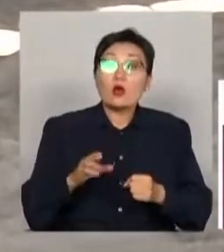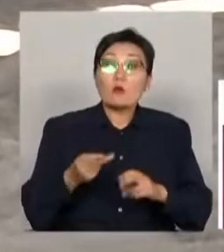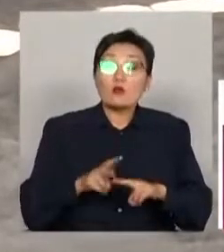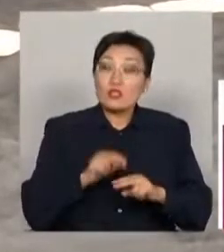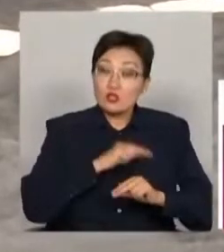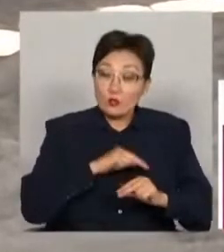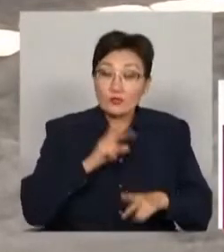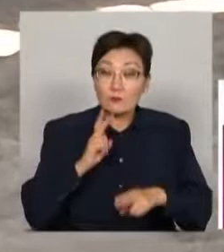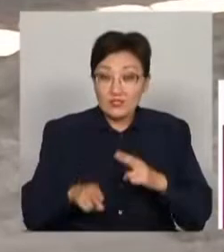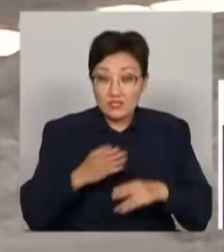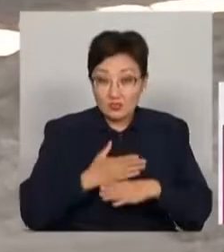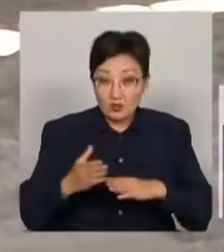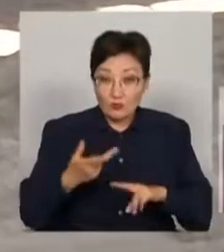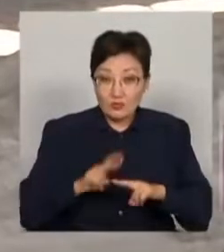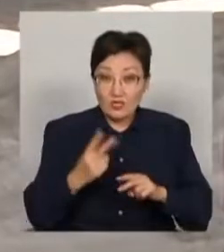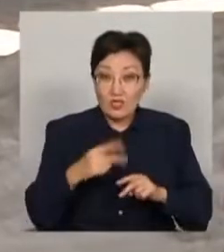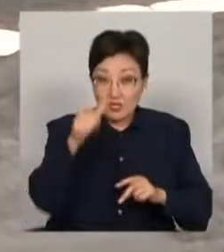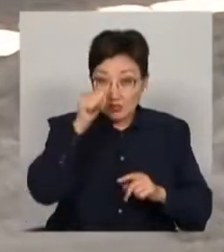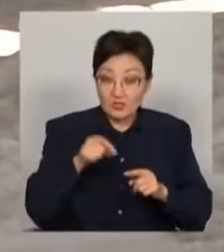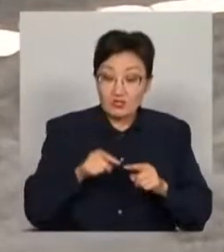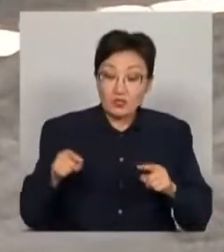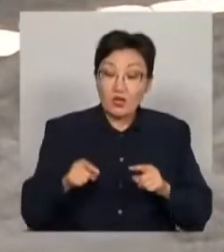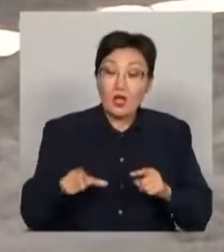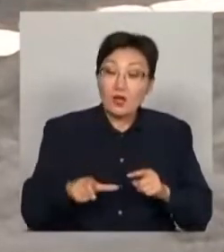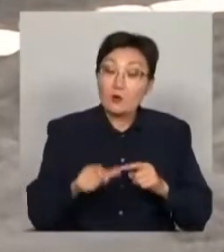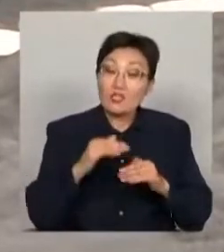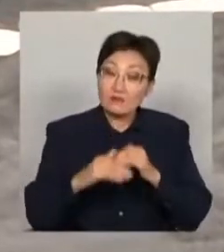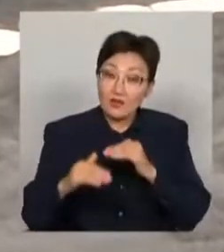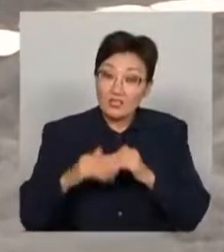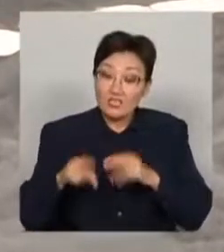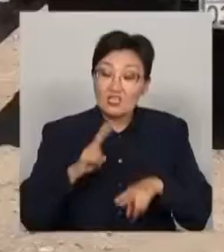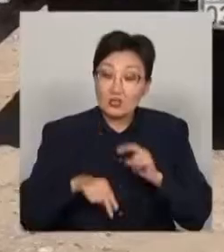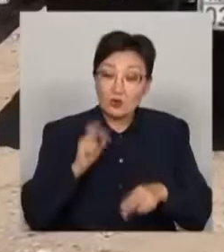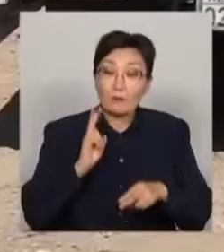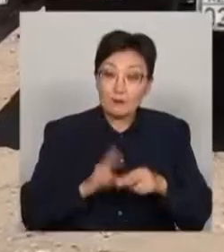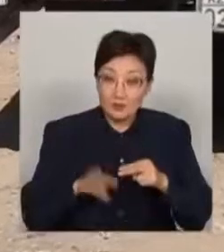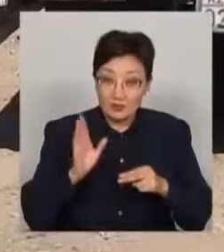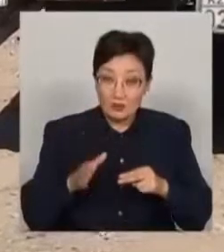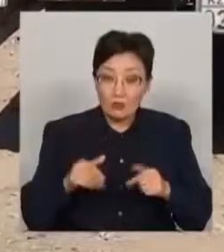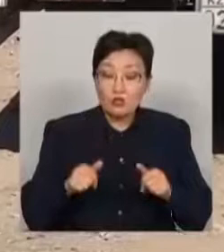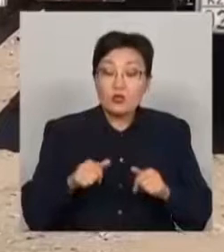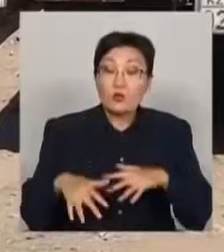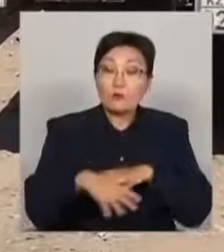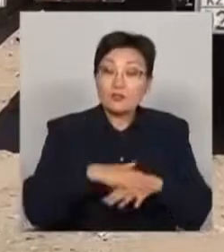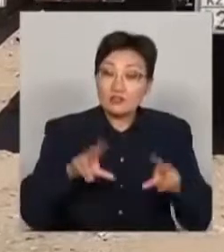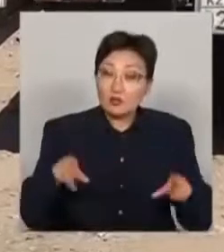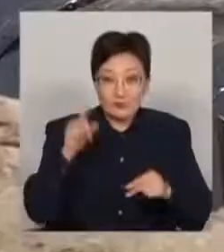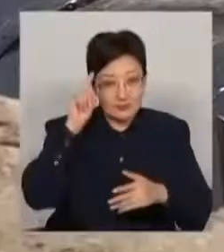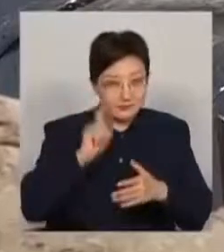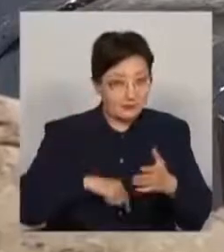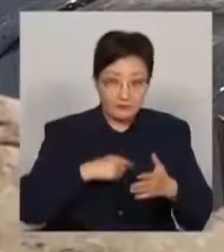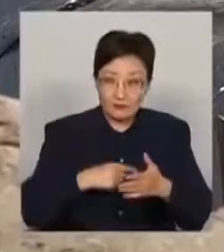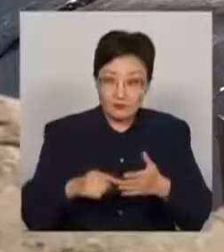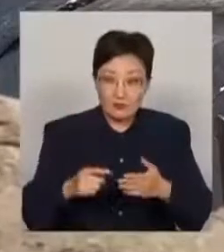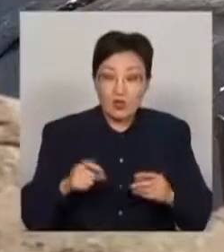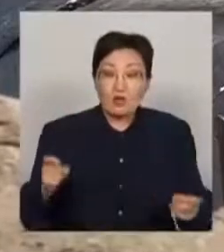жұмыстар біткен кейін осы екі айдың ішінде асфальт салып бітеміз осы жобаны. Алайда мұндағы жұрт уәдеге сенуден қалған.